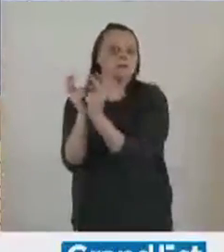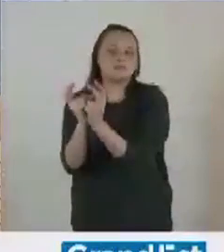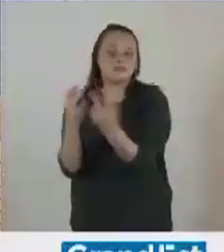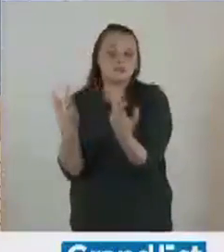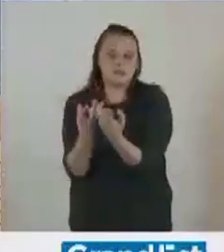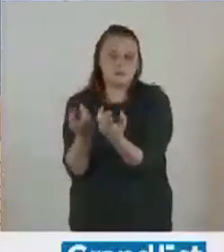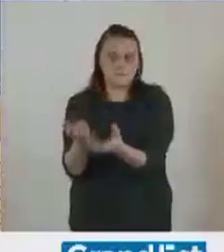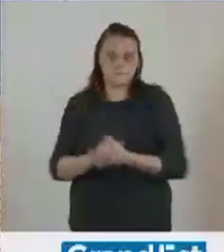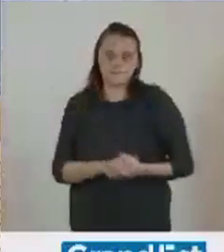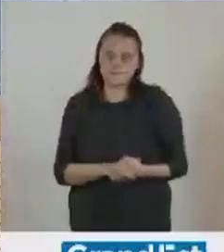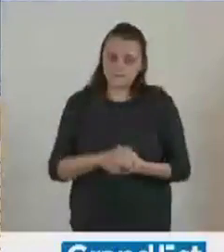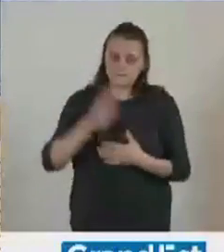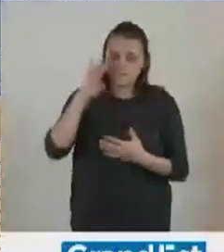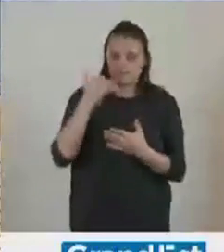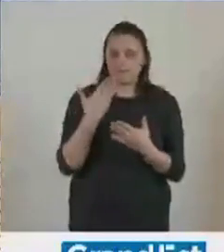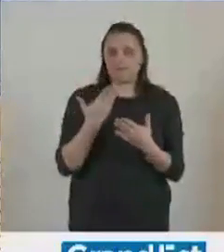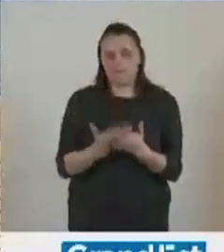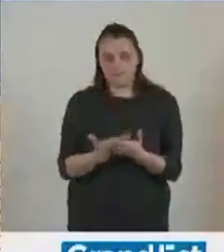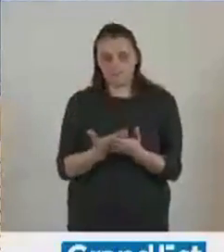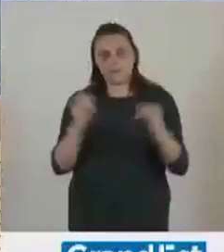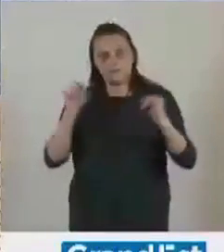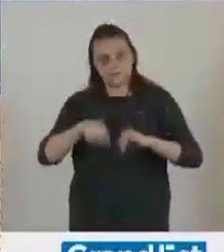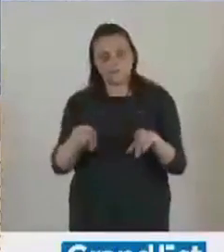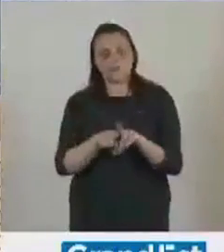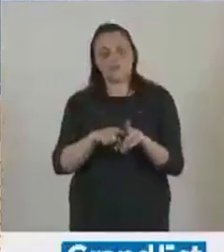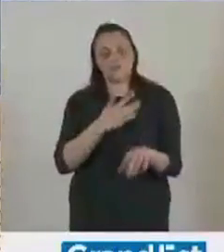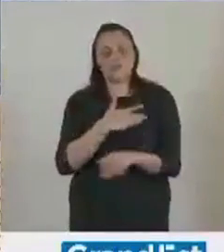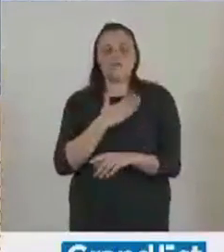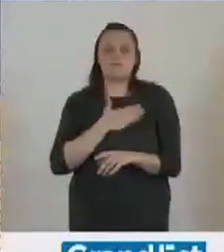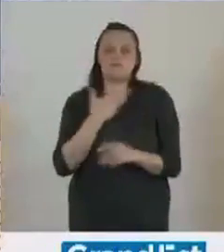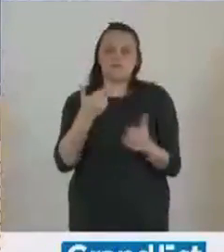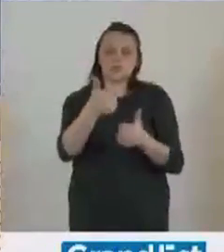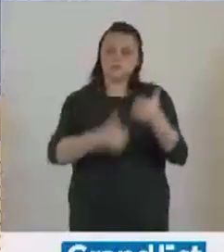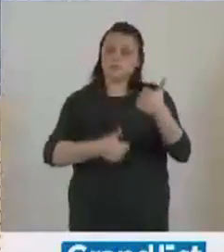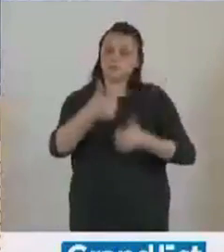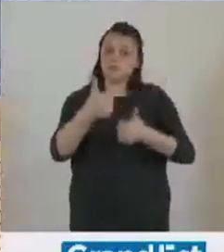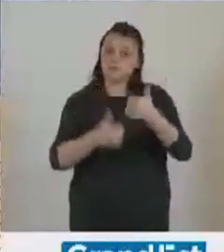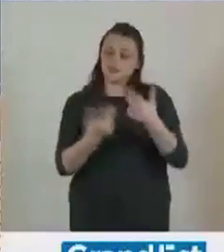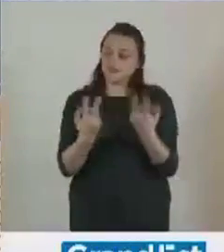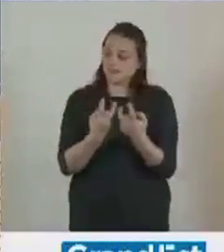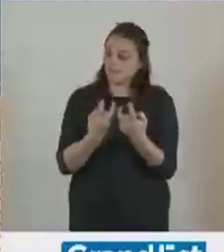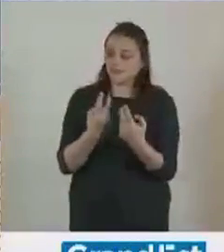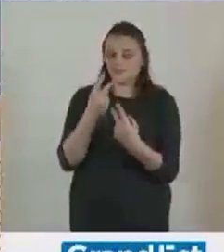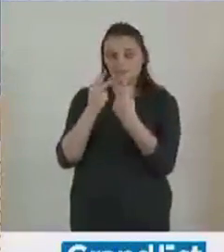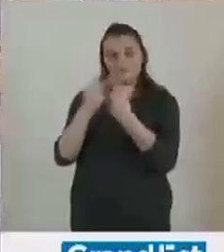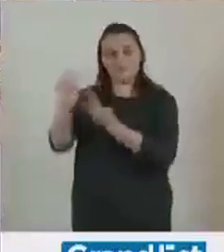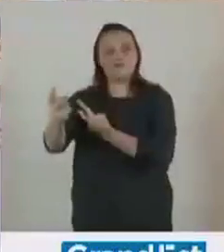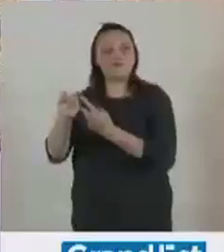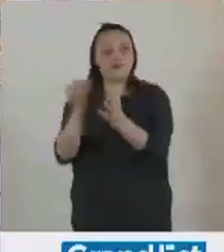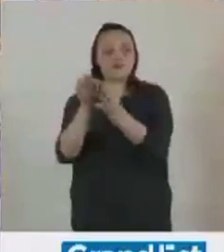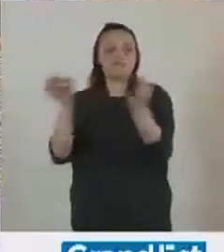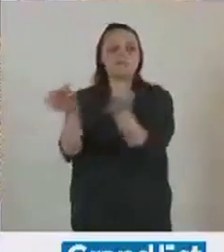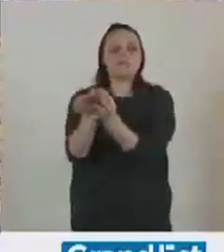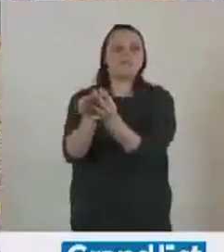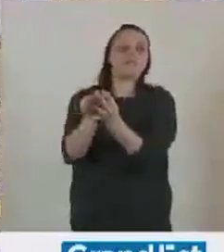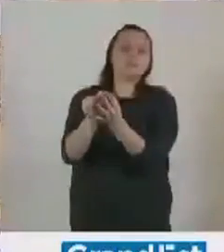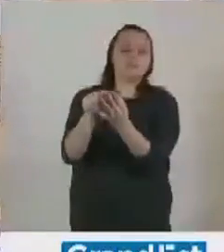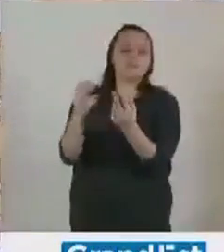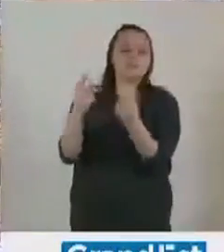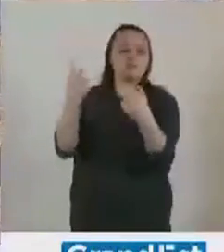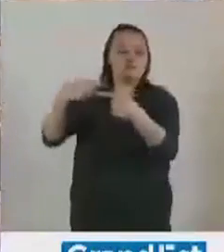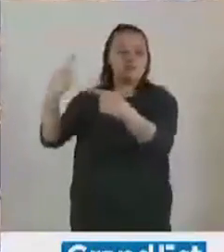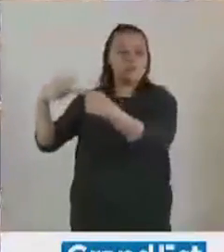souligner, bénéficiera d'un avantage compétitif, notamment par rapport à nos voisins transfrontaliers, si souvent pris en